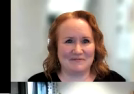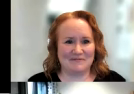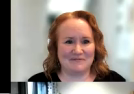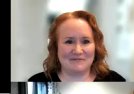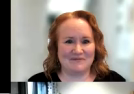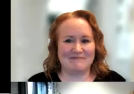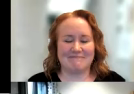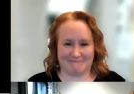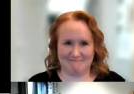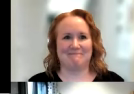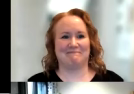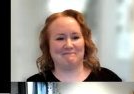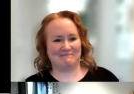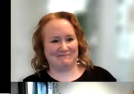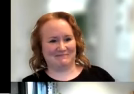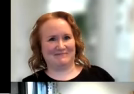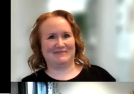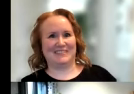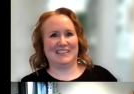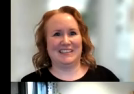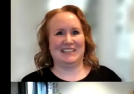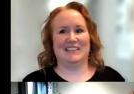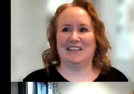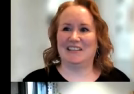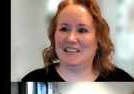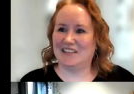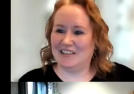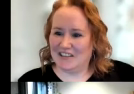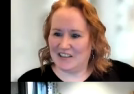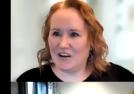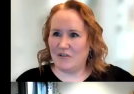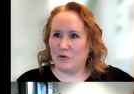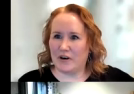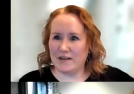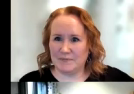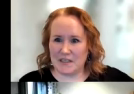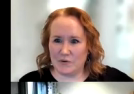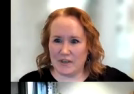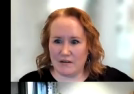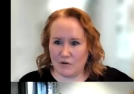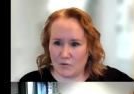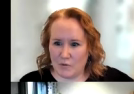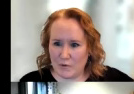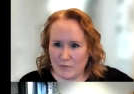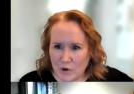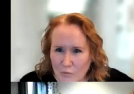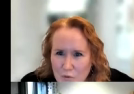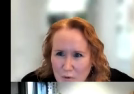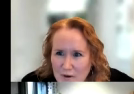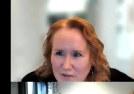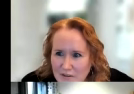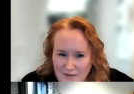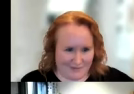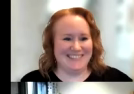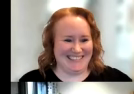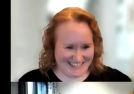Da skal jeg få delt skjerm her. Da funker det, ser du ut til. Da funker det et